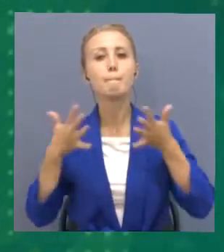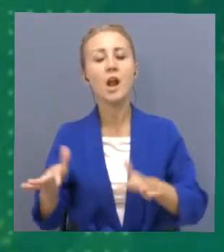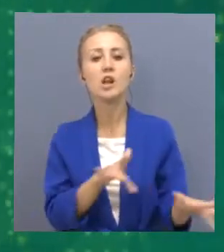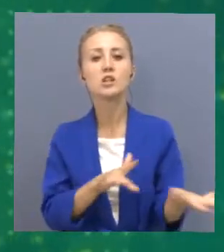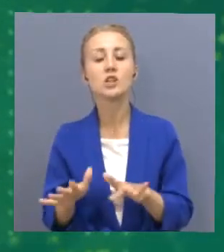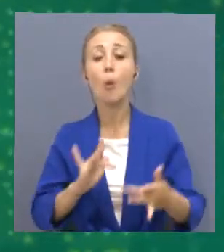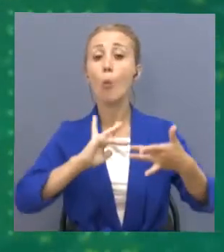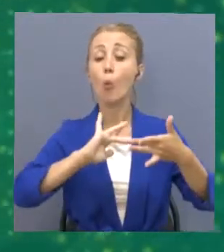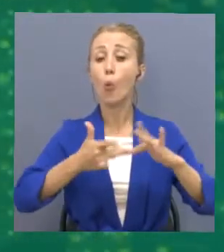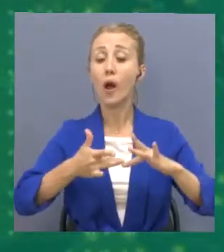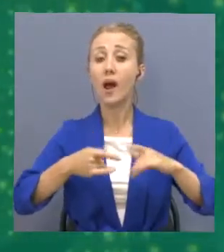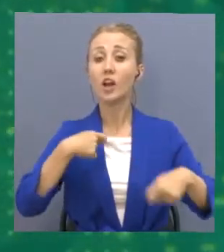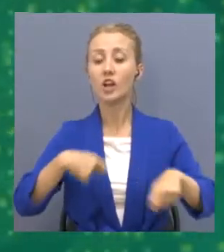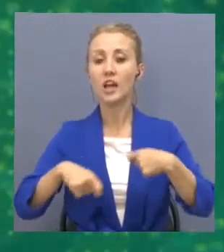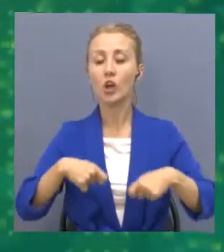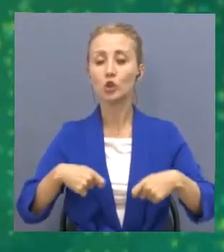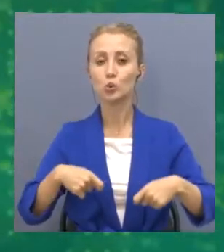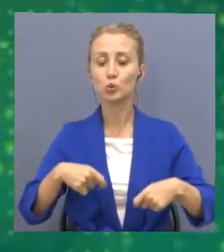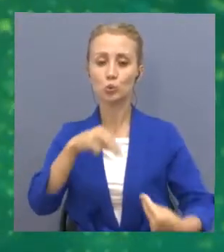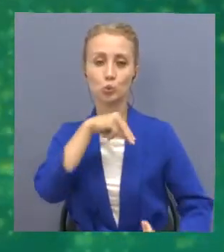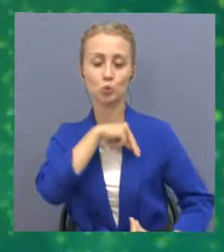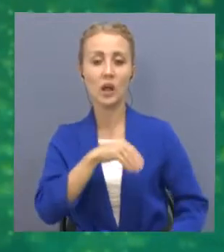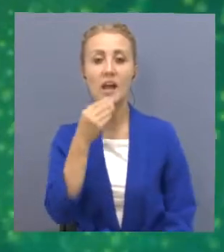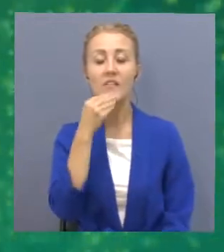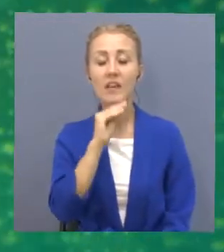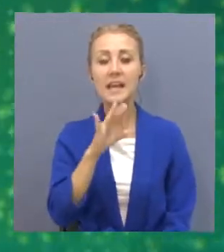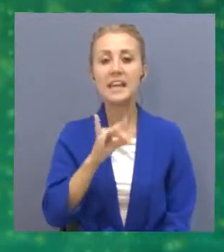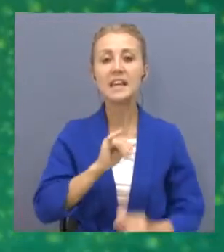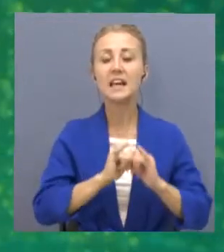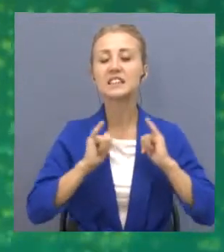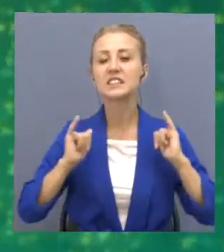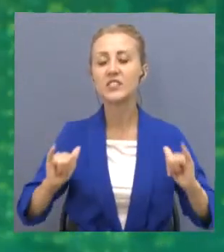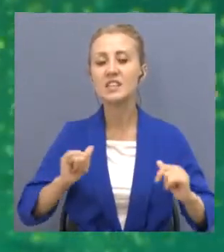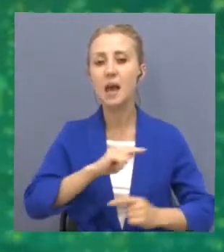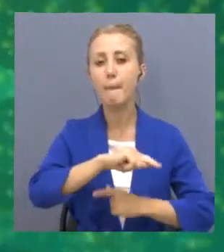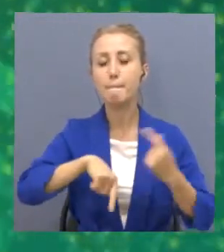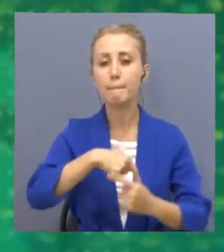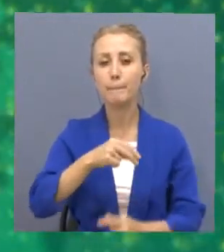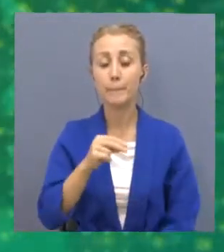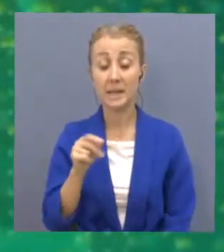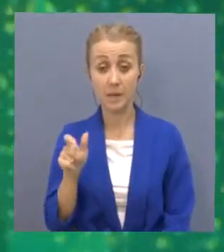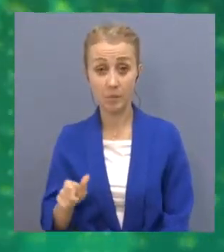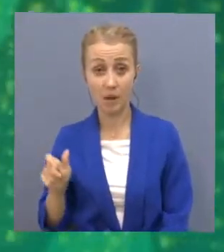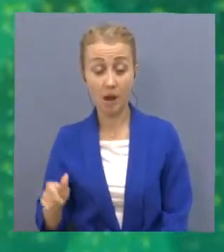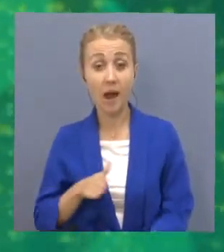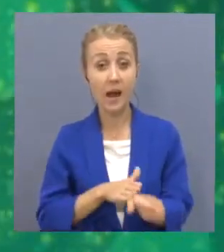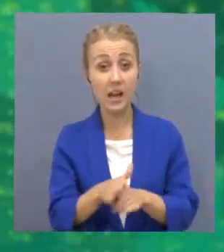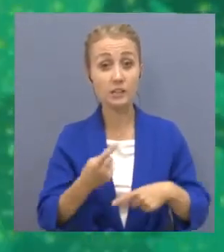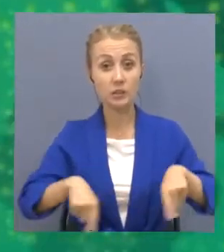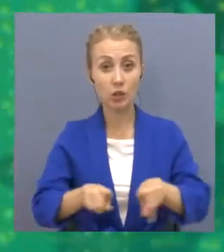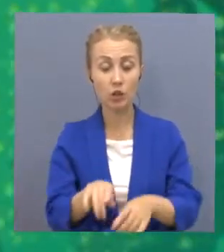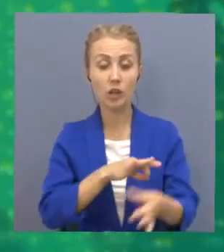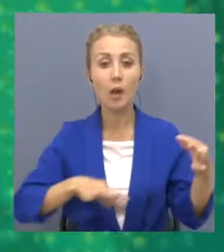по цифровизации рынка труда, эффективной занятости и развитию массового предпринимательства. Реализация подобных проектов идет активно